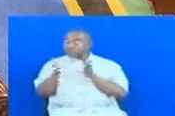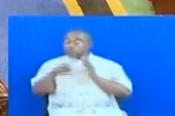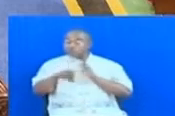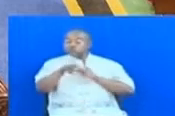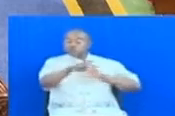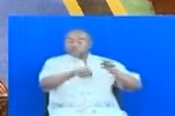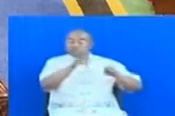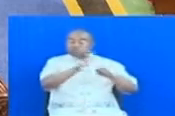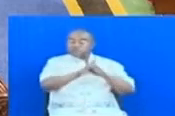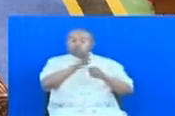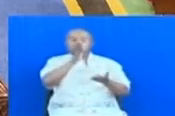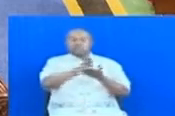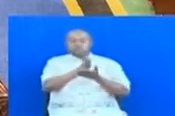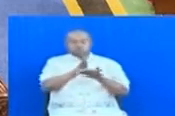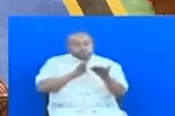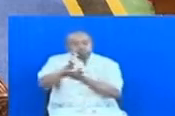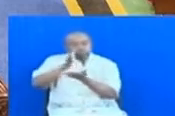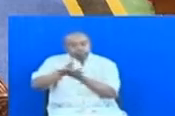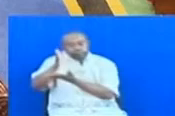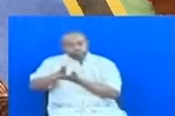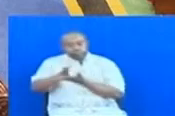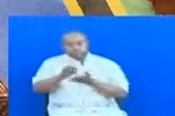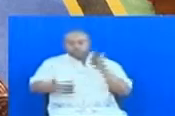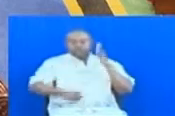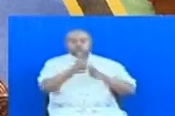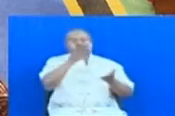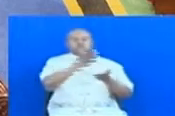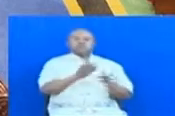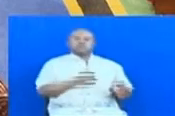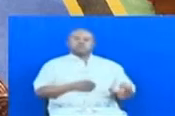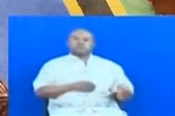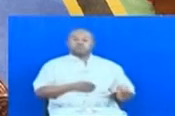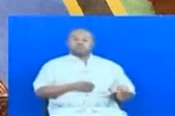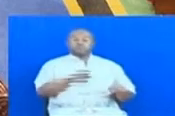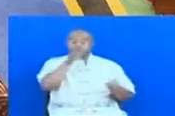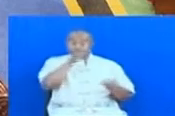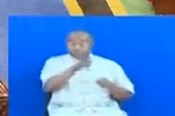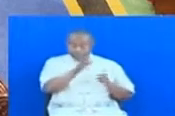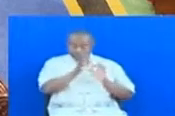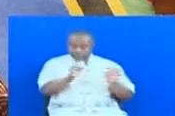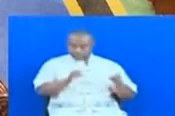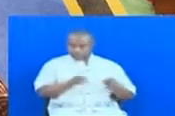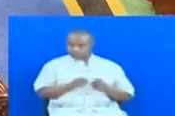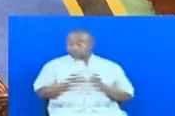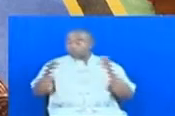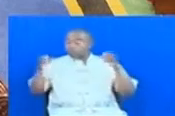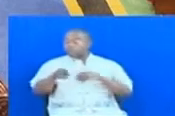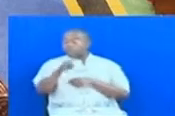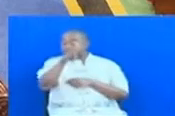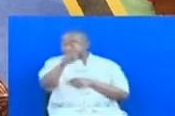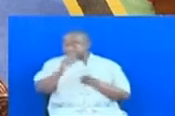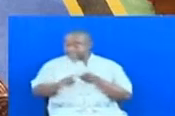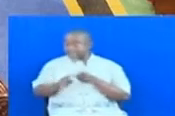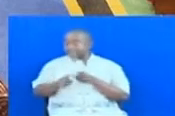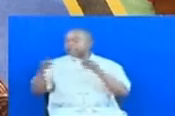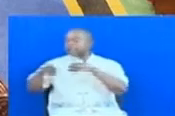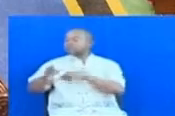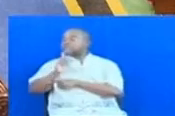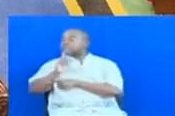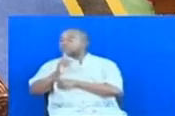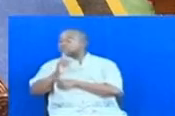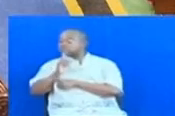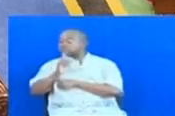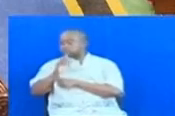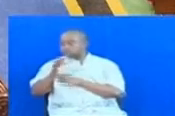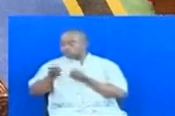sana wamethibitishwa. Hii ni trend nzuri, tunaenda kufanya kazi vizuri. Lakini kamati hii na kamati ya TAMISEMI ilikuja na ajenda ya